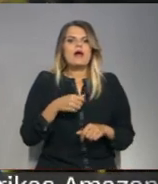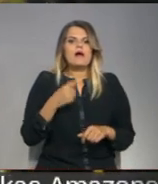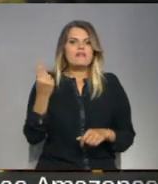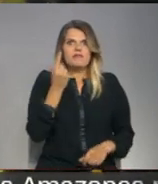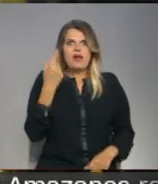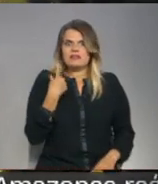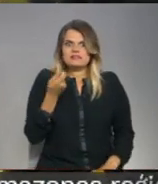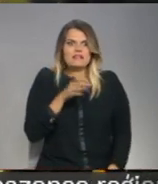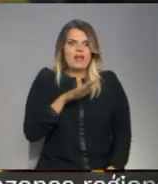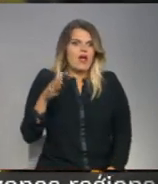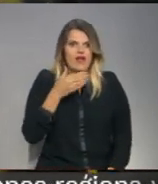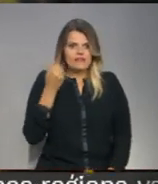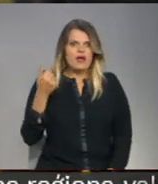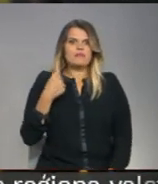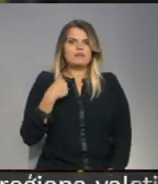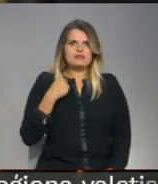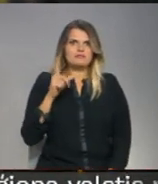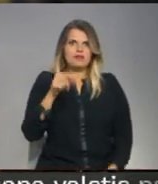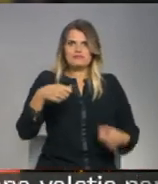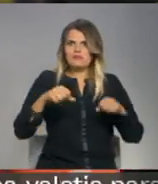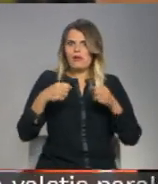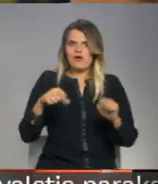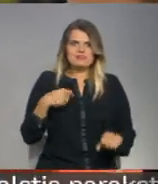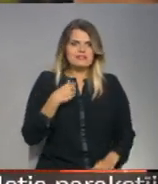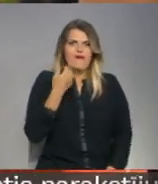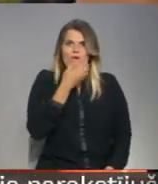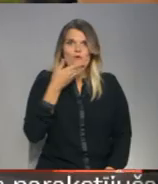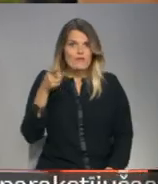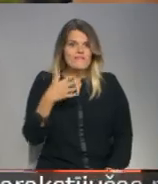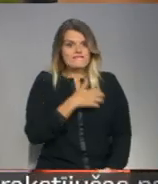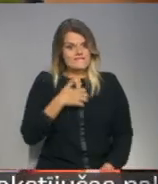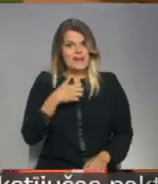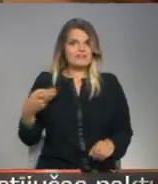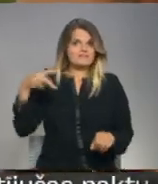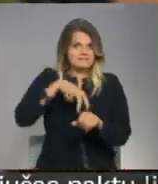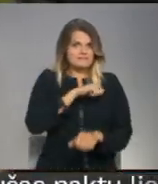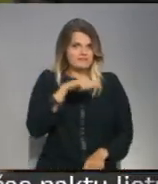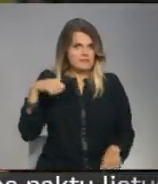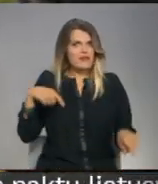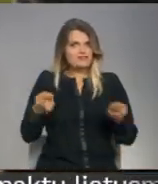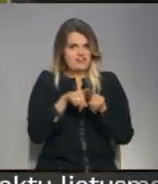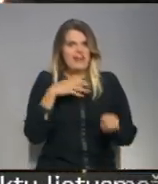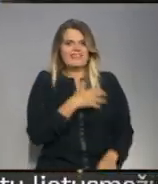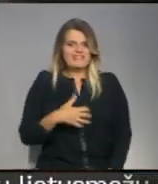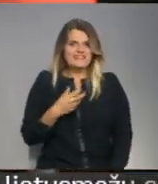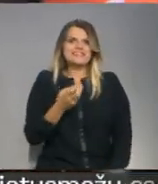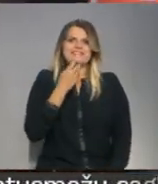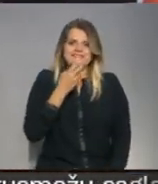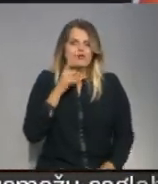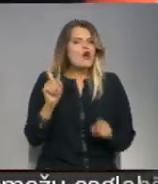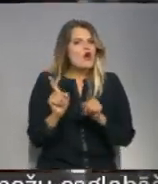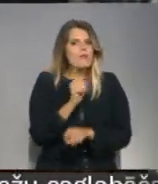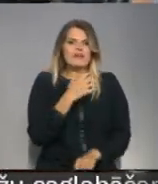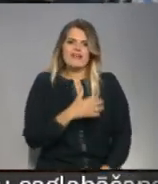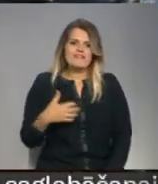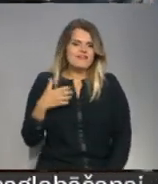neesmu darījusi, tas ir braukas samots. Omīt, vajag uzlikt pašai arī. Nē, nav obligāti.